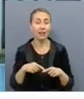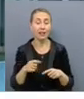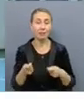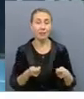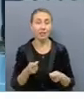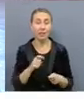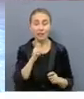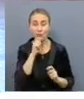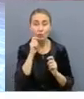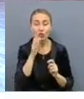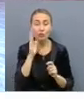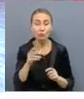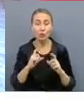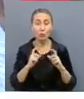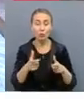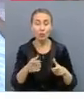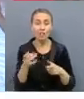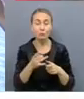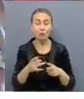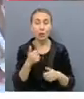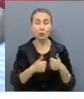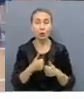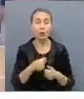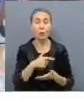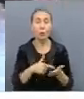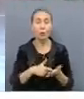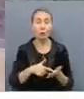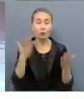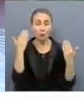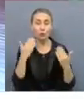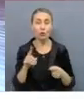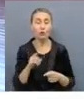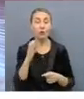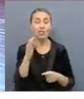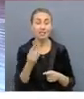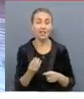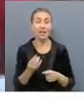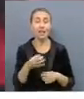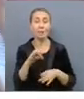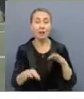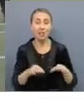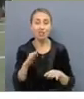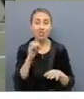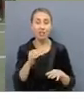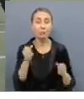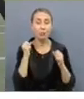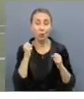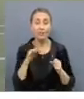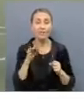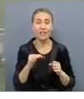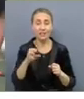вручены путевки на республиканский конкурс в городе Щучинск. Стоит отметить, что социальный проект «Жастар Спорт Фест» организован по государственному